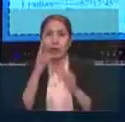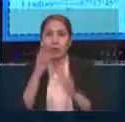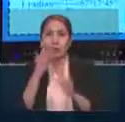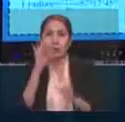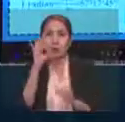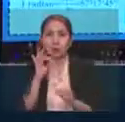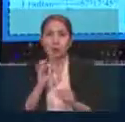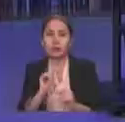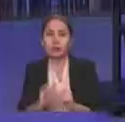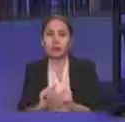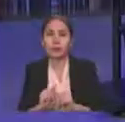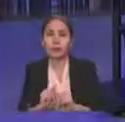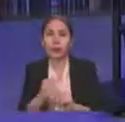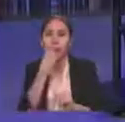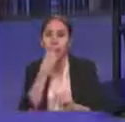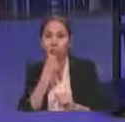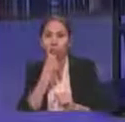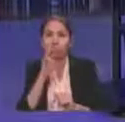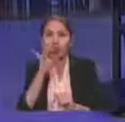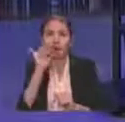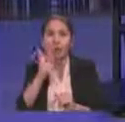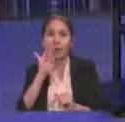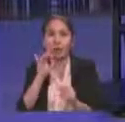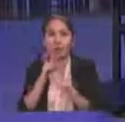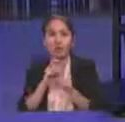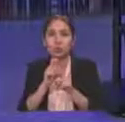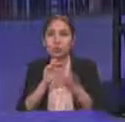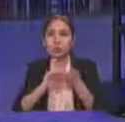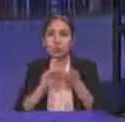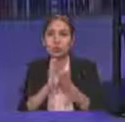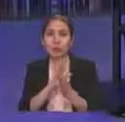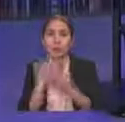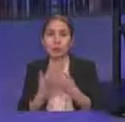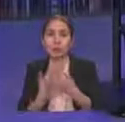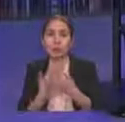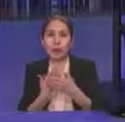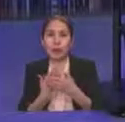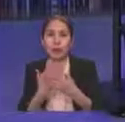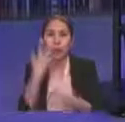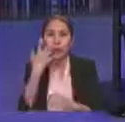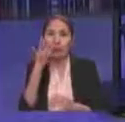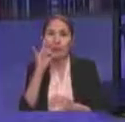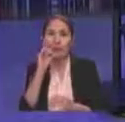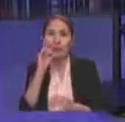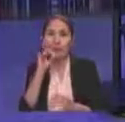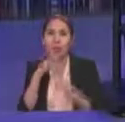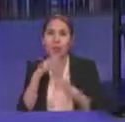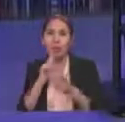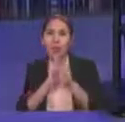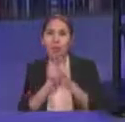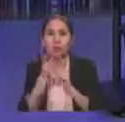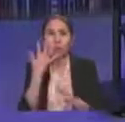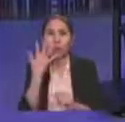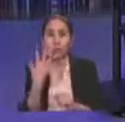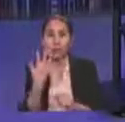gradusga. Odatda radian so'zi yozilmaydi. Masalan, 5 radian o'rniga